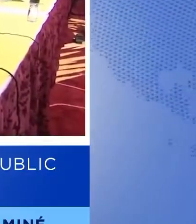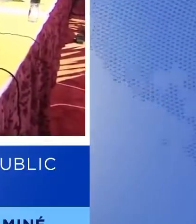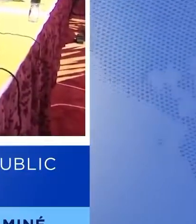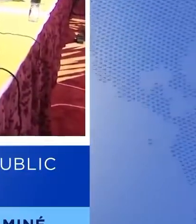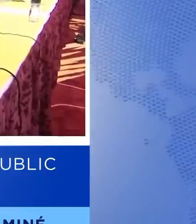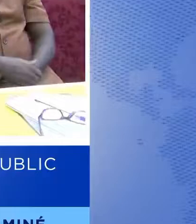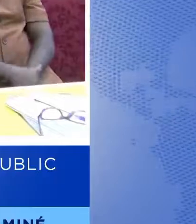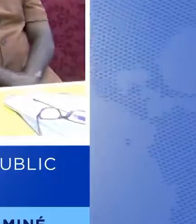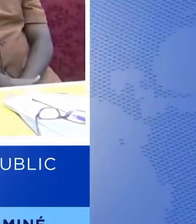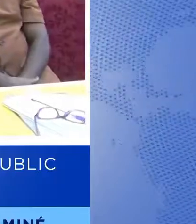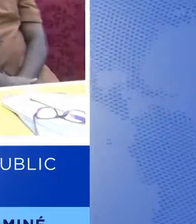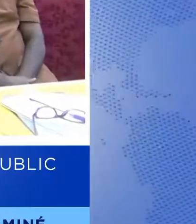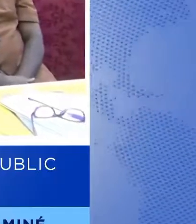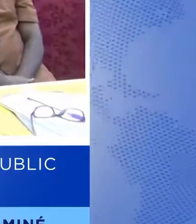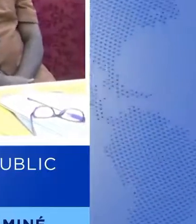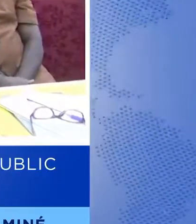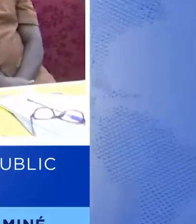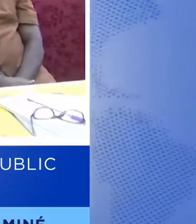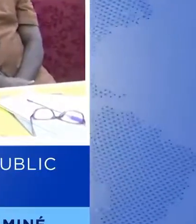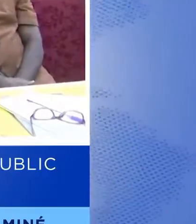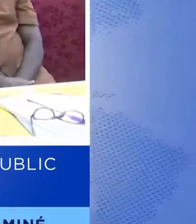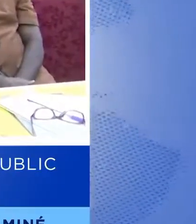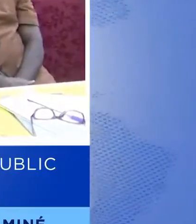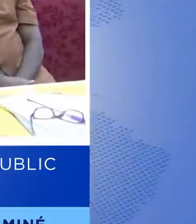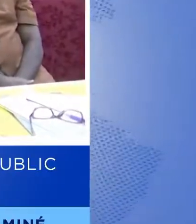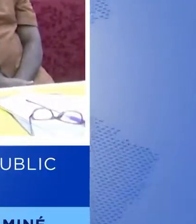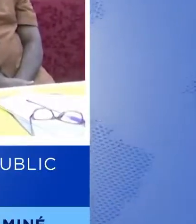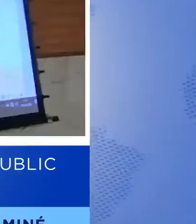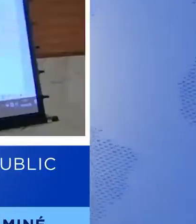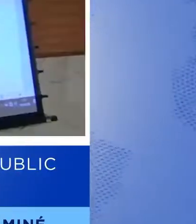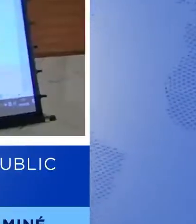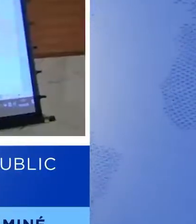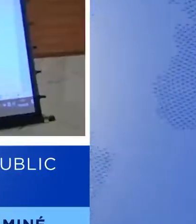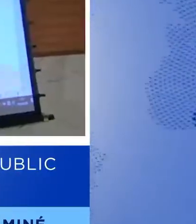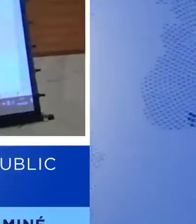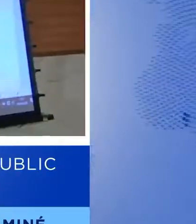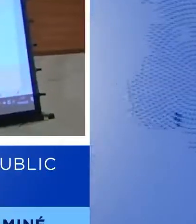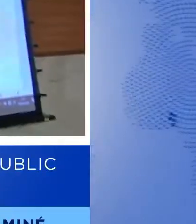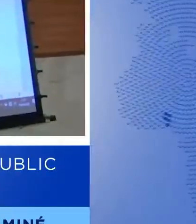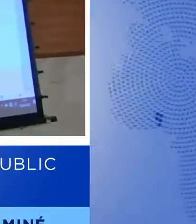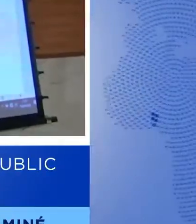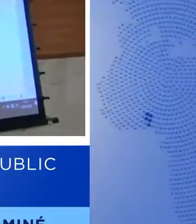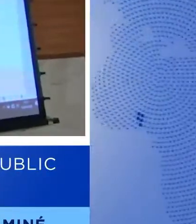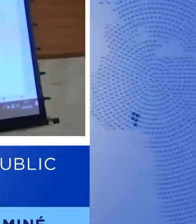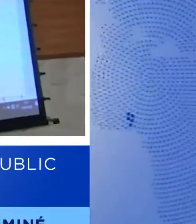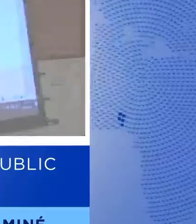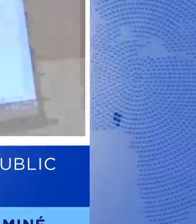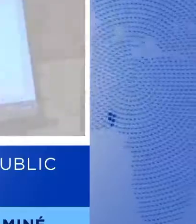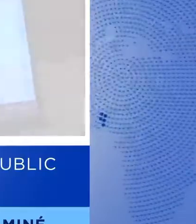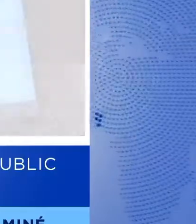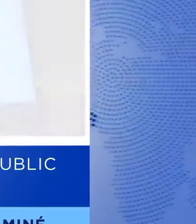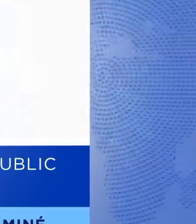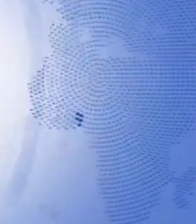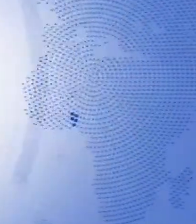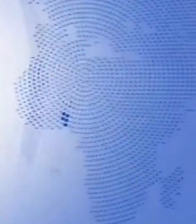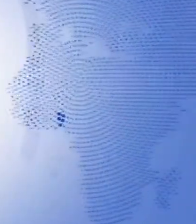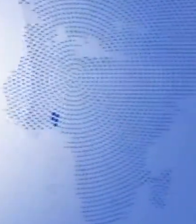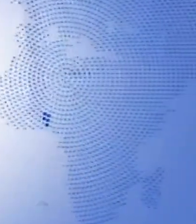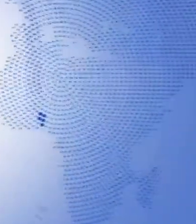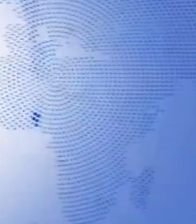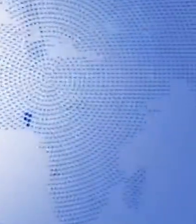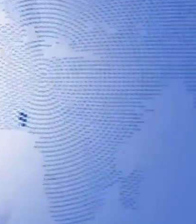programme d'investissement public gestion 2019. C'est une initiative de la Direction générale de la programmation et du suivi des